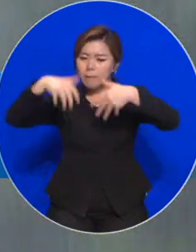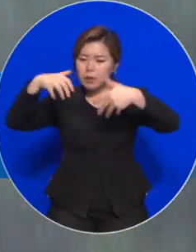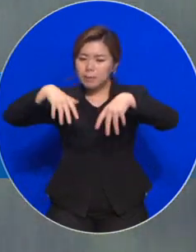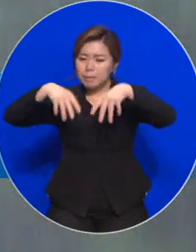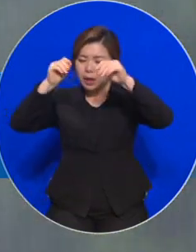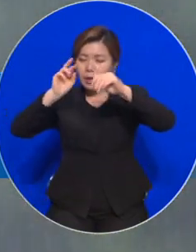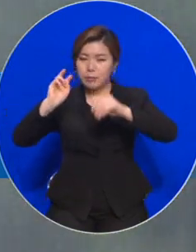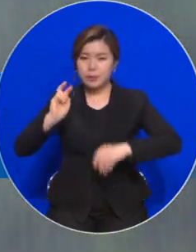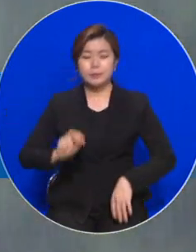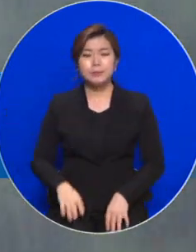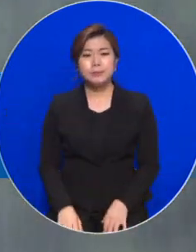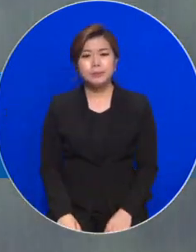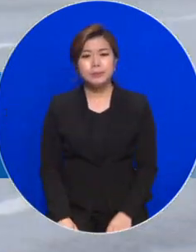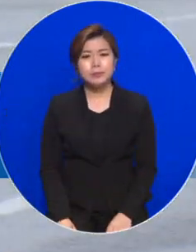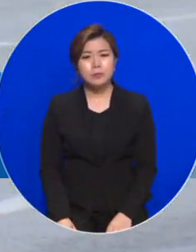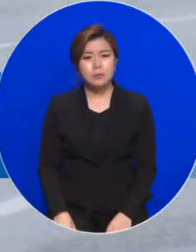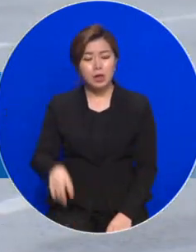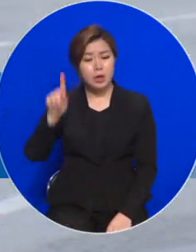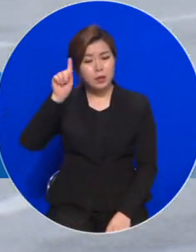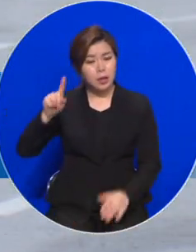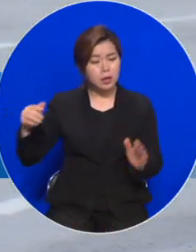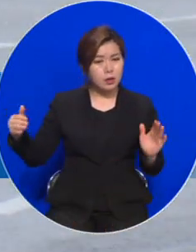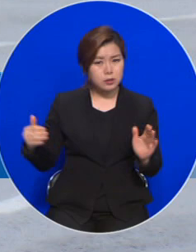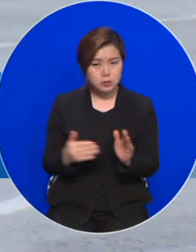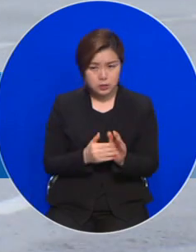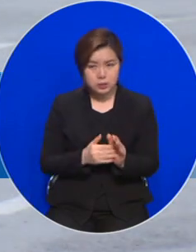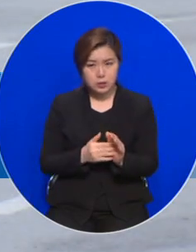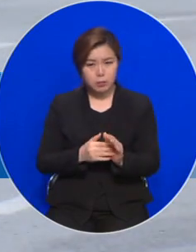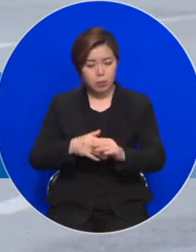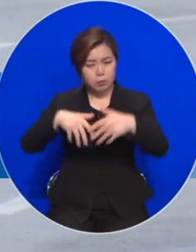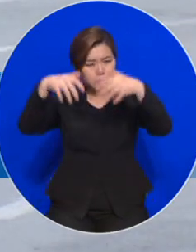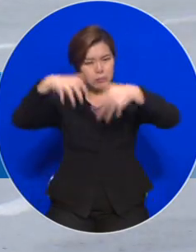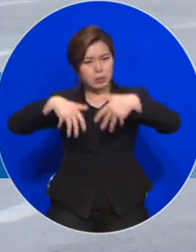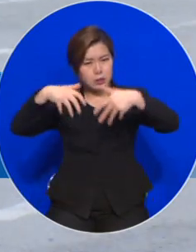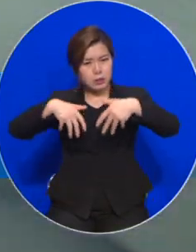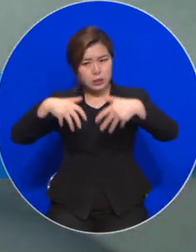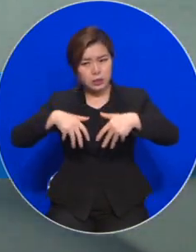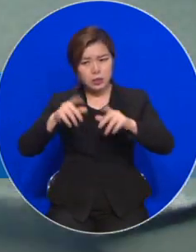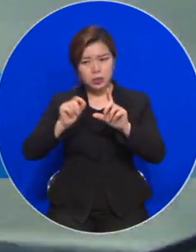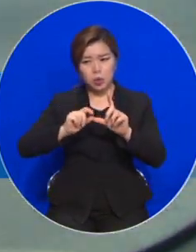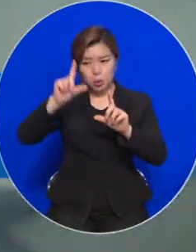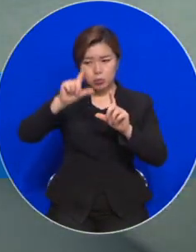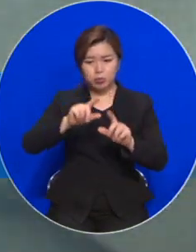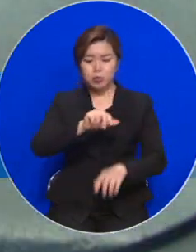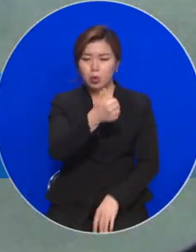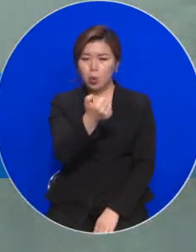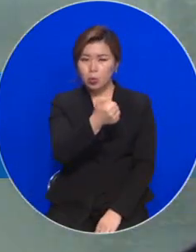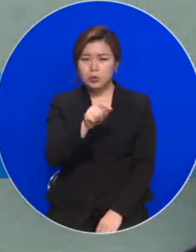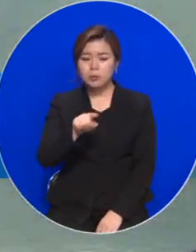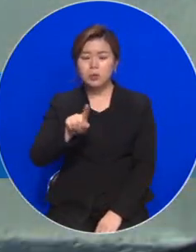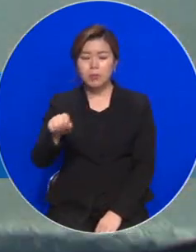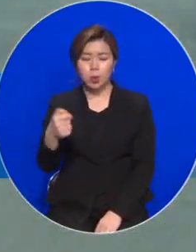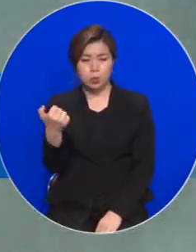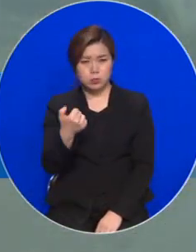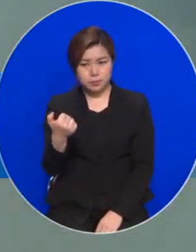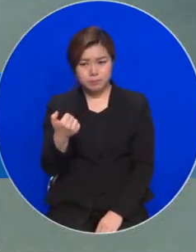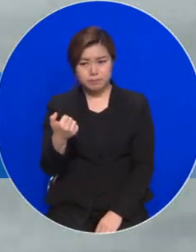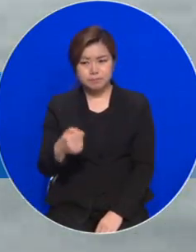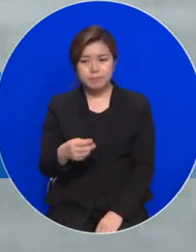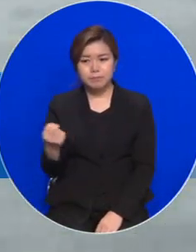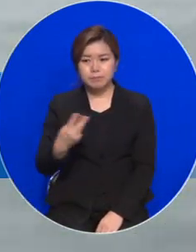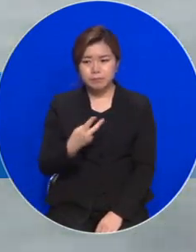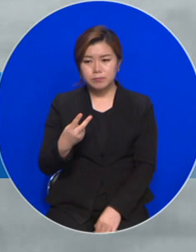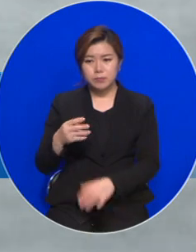보이겠습니다. 내일까지 예상 강수량은 지리산 부근과 전라, 제주, 경북, 서부 내륙, 경남, 남해안이 50에서